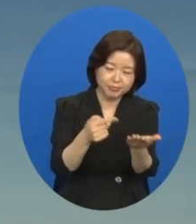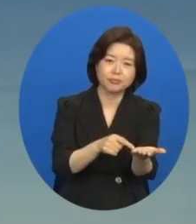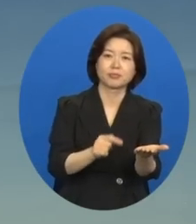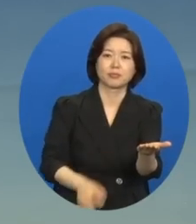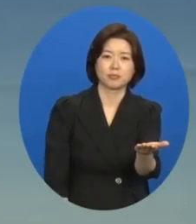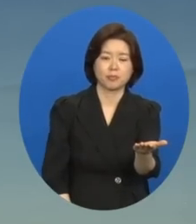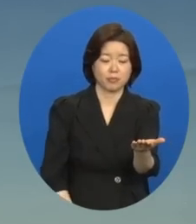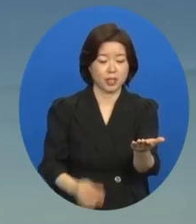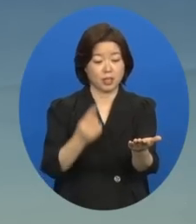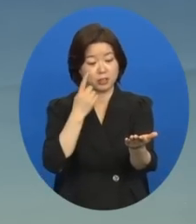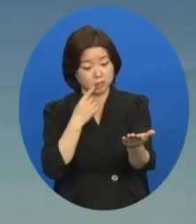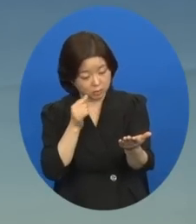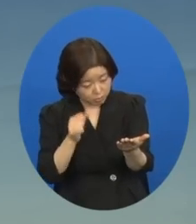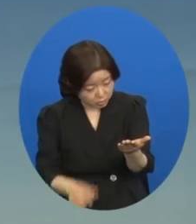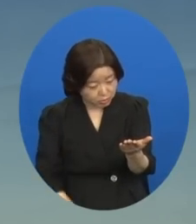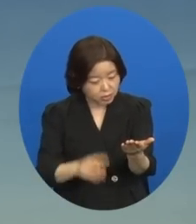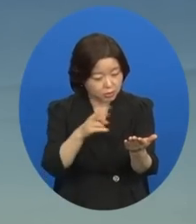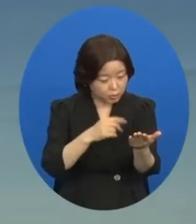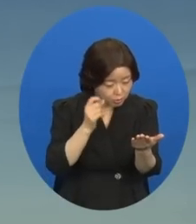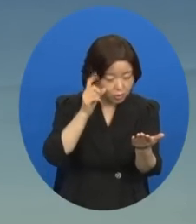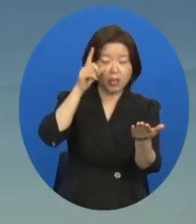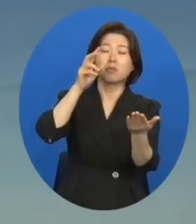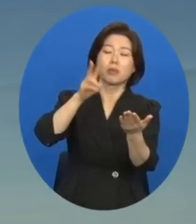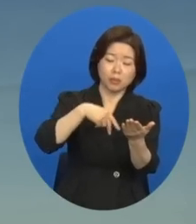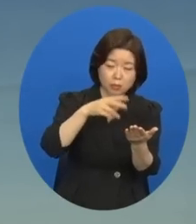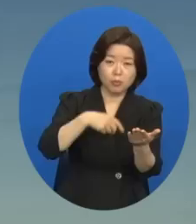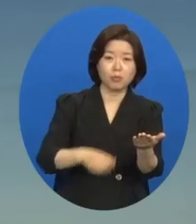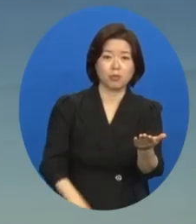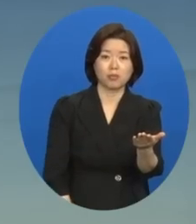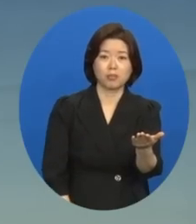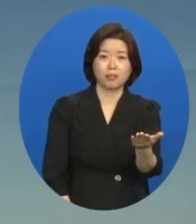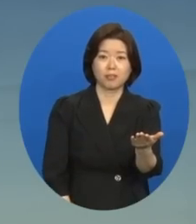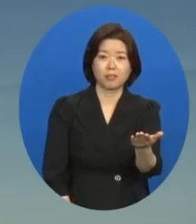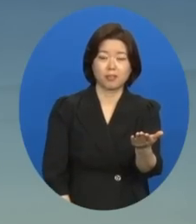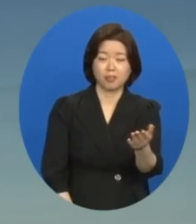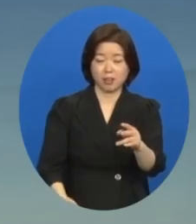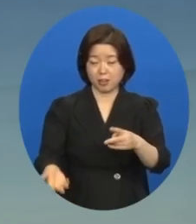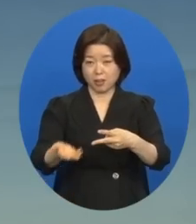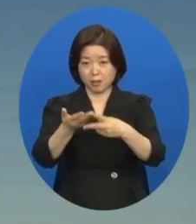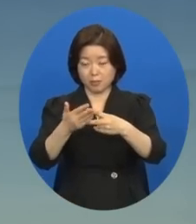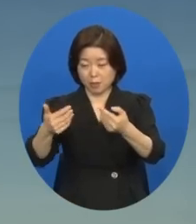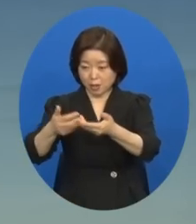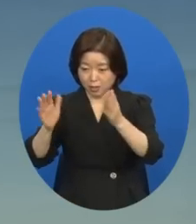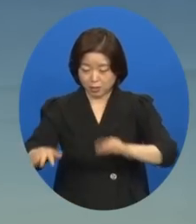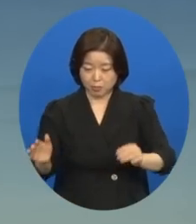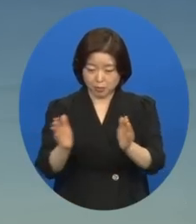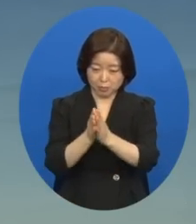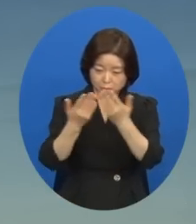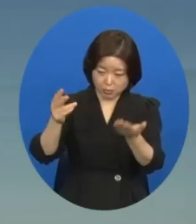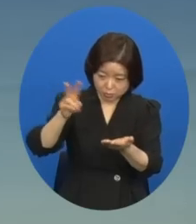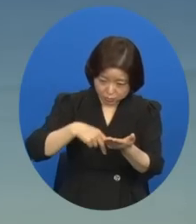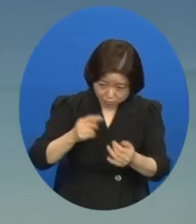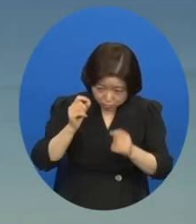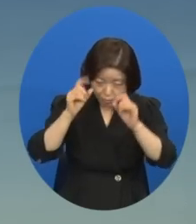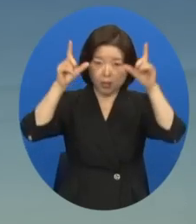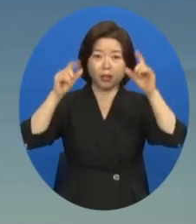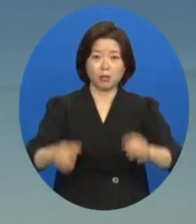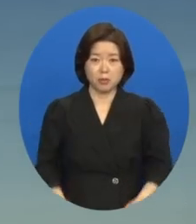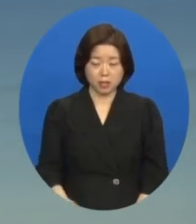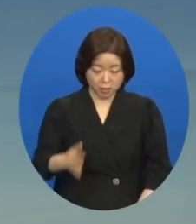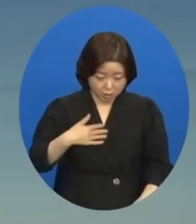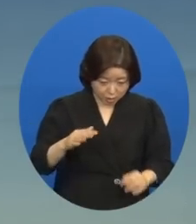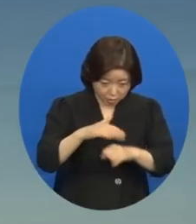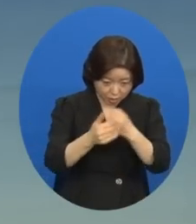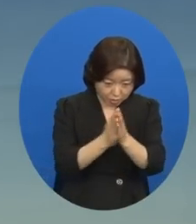자고 깨면 읽고 그랬죠. 그래서 이 마가다락방에서 이렇게 말씀을 펴놓고 읽다가 이렇게 자다 일어나 보면 제 성경책이